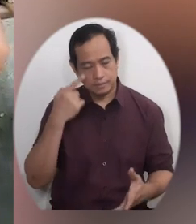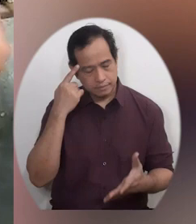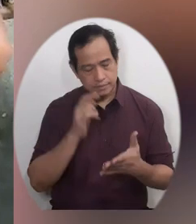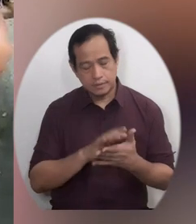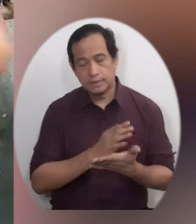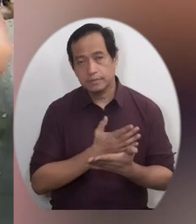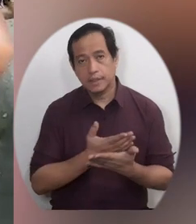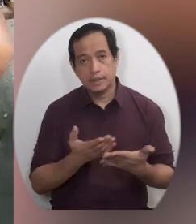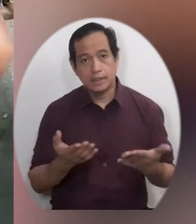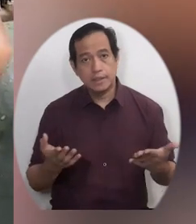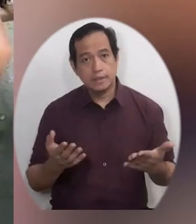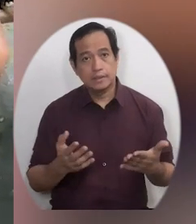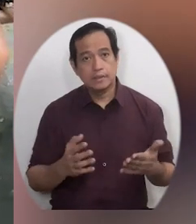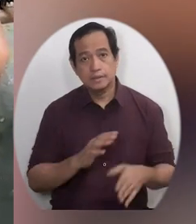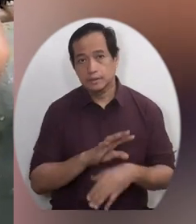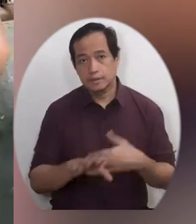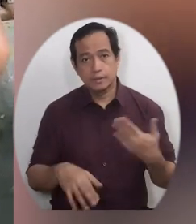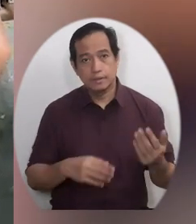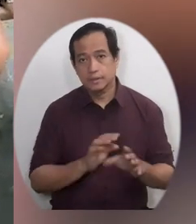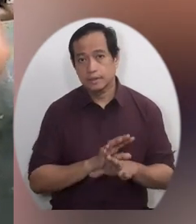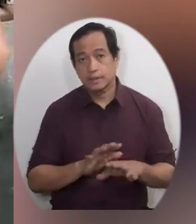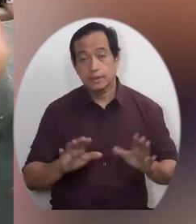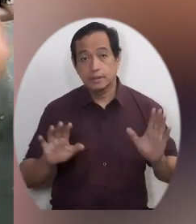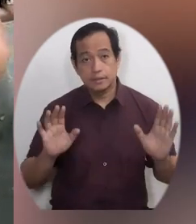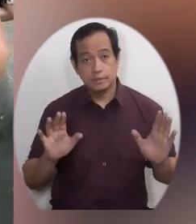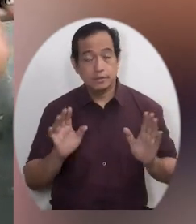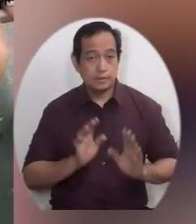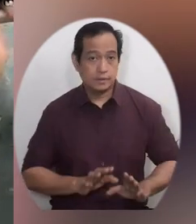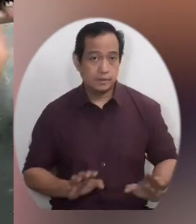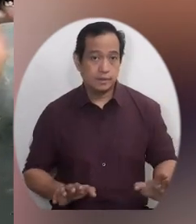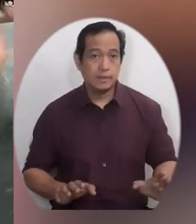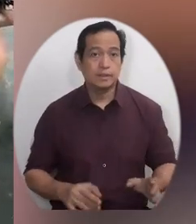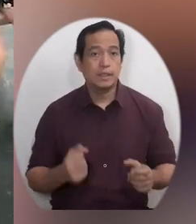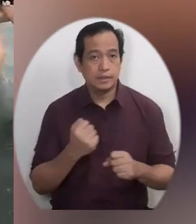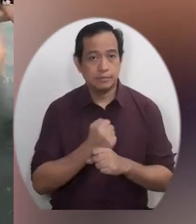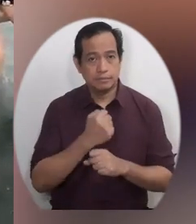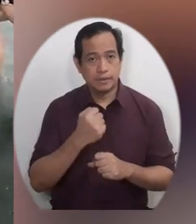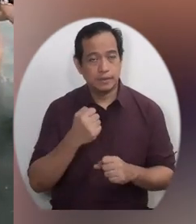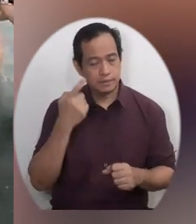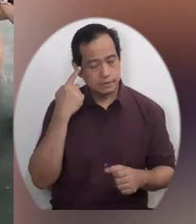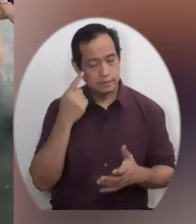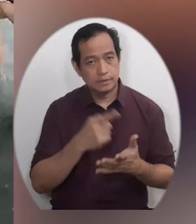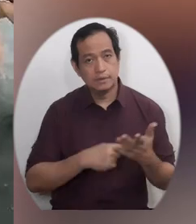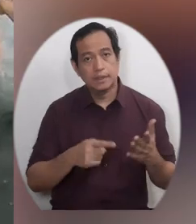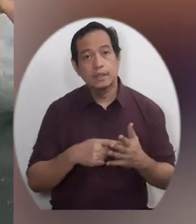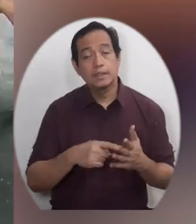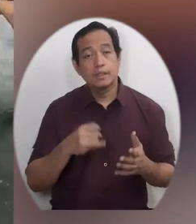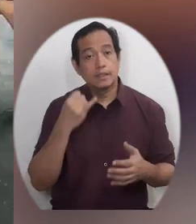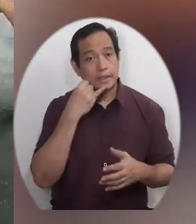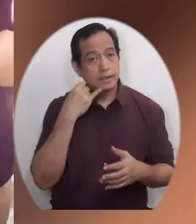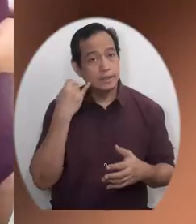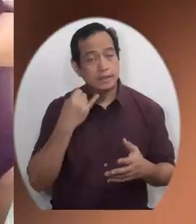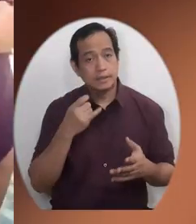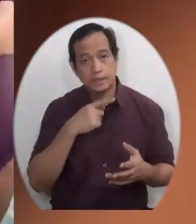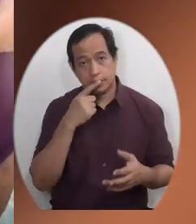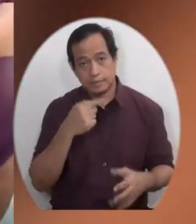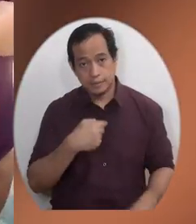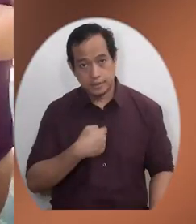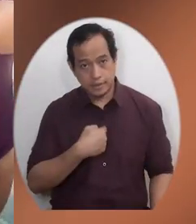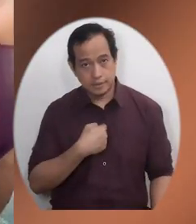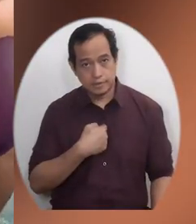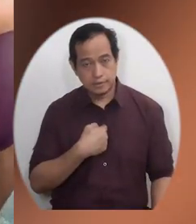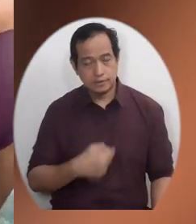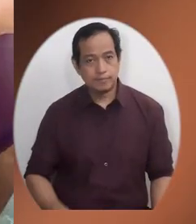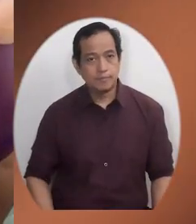inyo. Kaya kayo, huwag kayong susuko, mga bata. Laban lang kayo. Alam niyo po, si Jillian, sabi niya sa